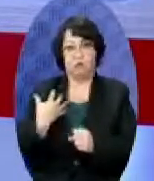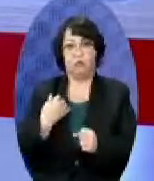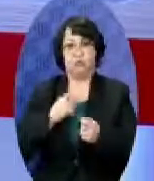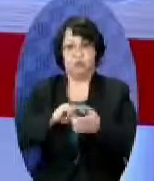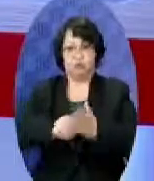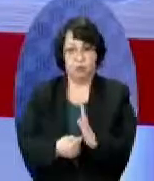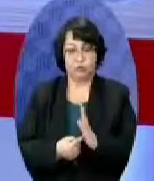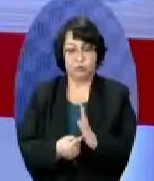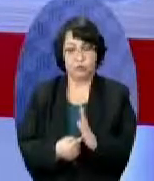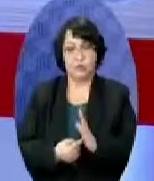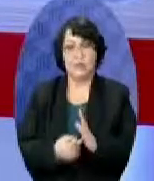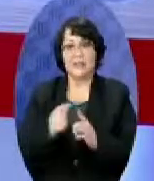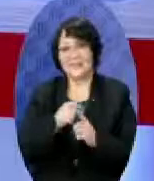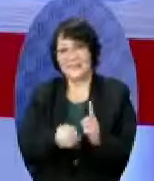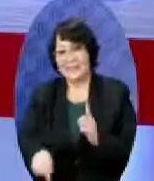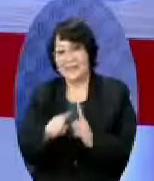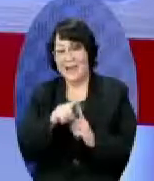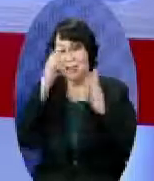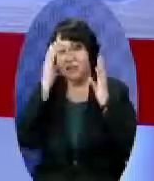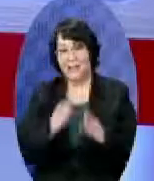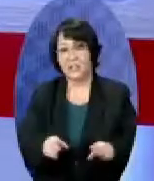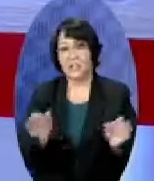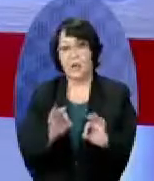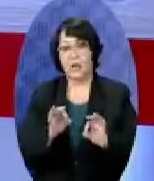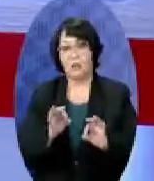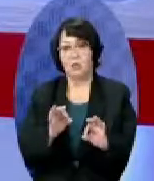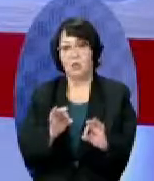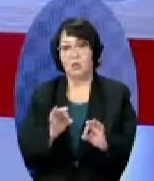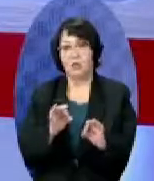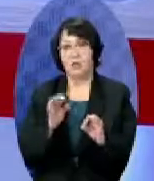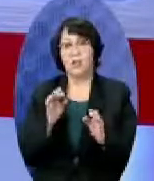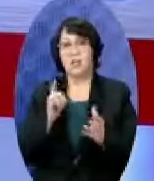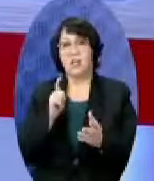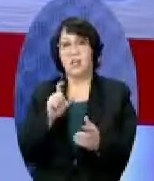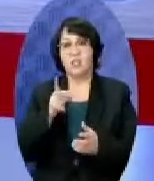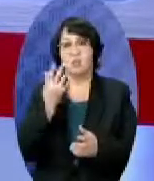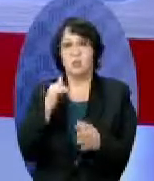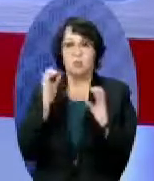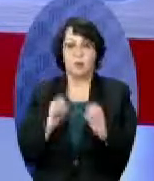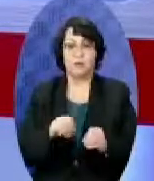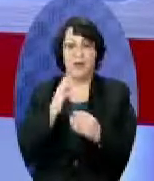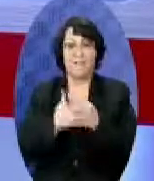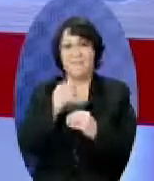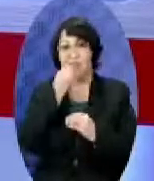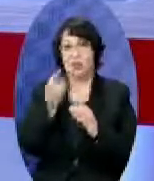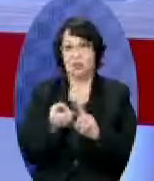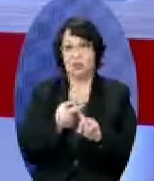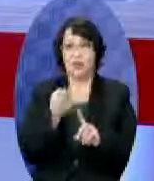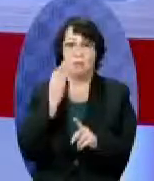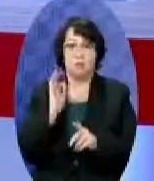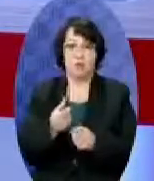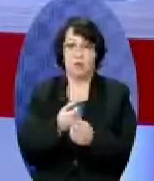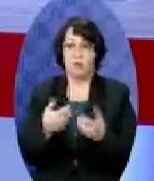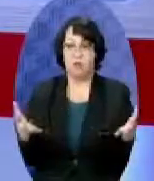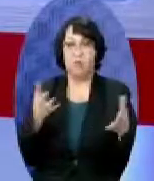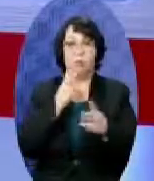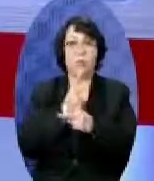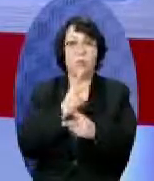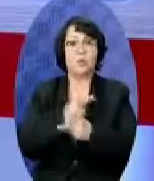тооцсон нь энэ боловч цаана нь шийдэгдээгүй хэрэгсэхгүй болсон авилгын гэмт хэрэгүүд олон байгаад хуулийн салбарынхан шүүмжилтэд хандаж байгаа